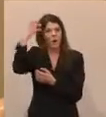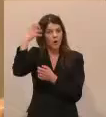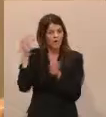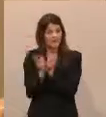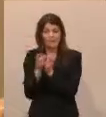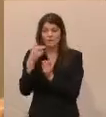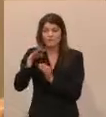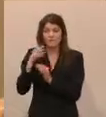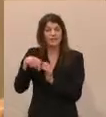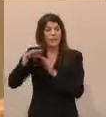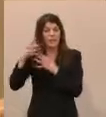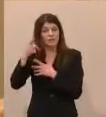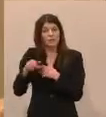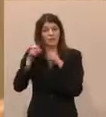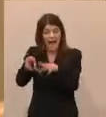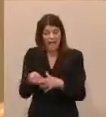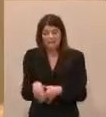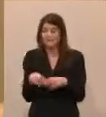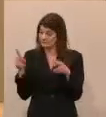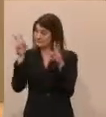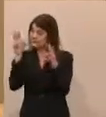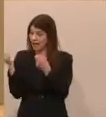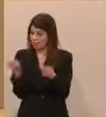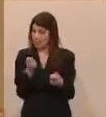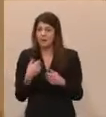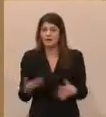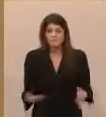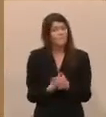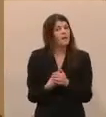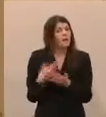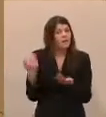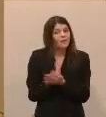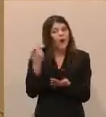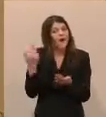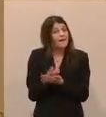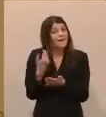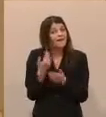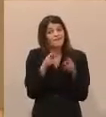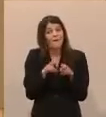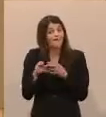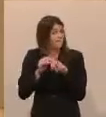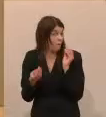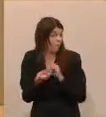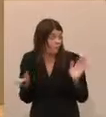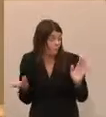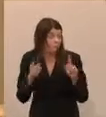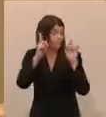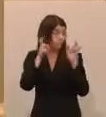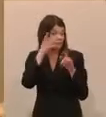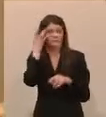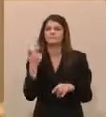vom 4.9.2018, aus dem ich zitiere, neues juristisches Problem,